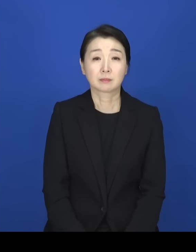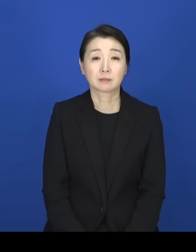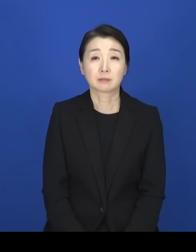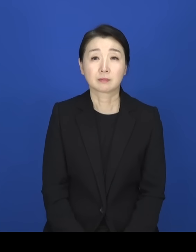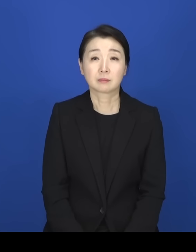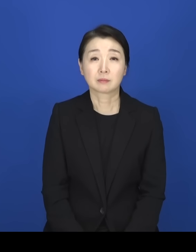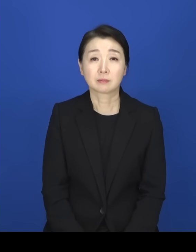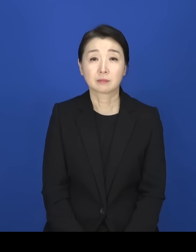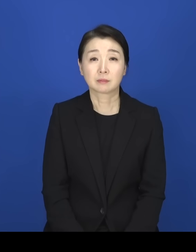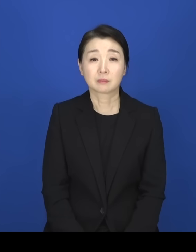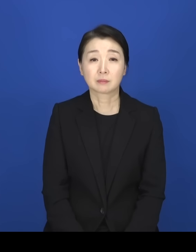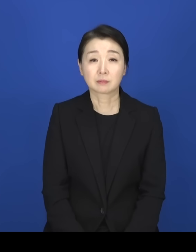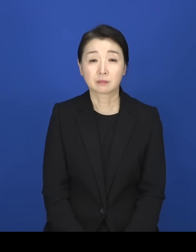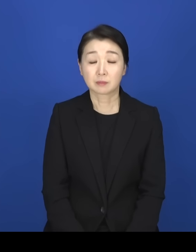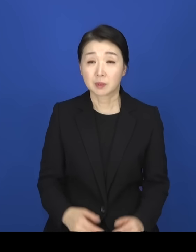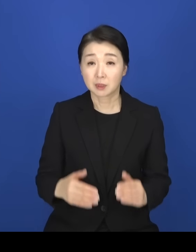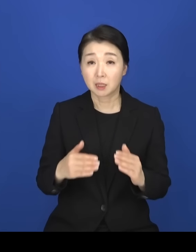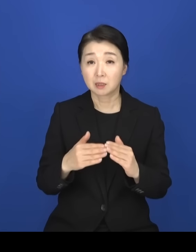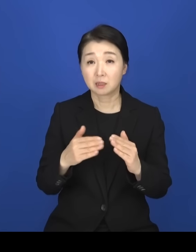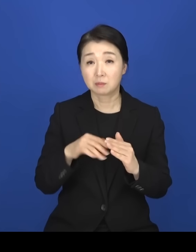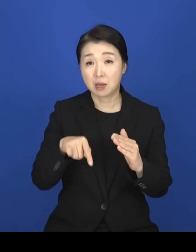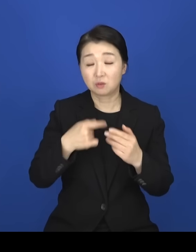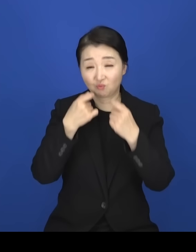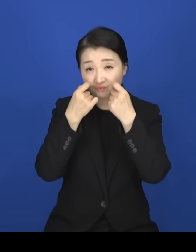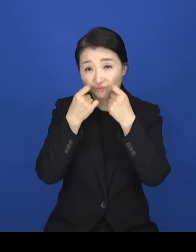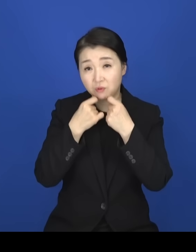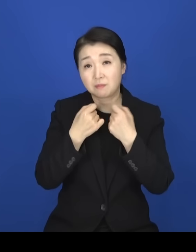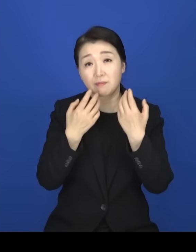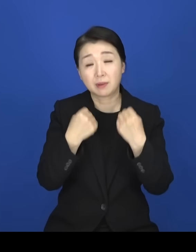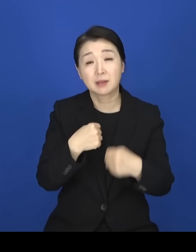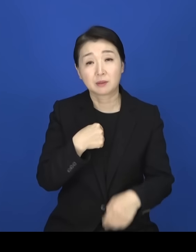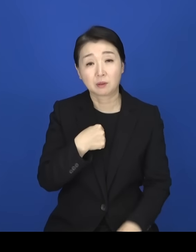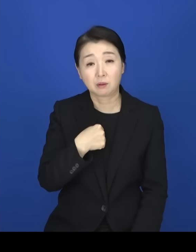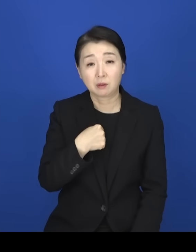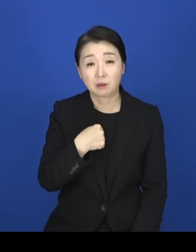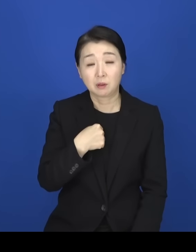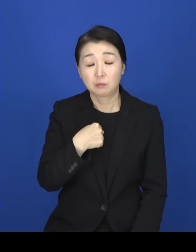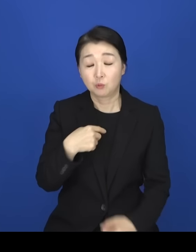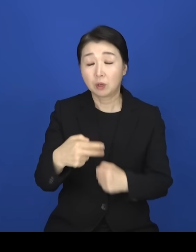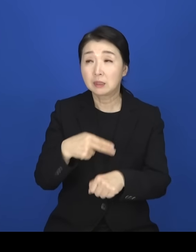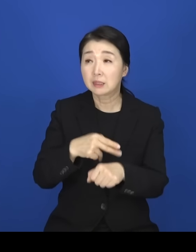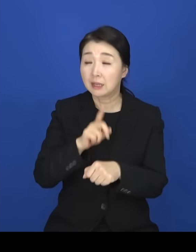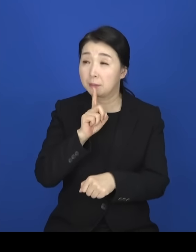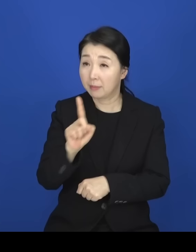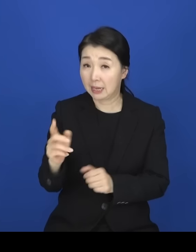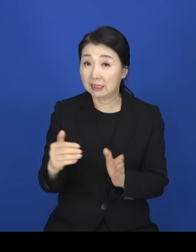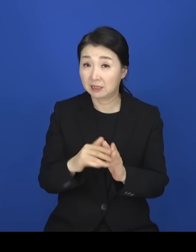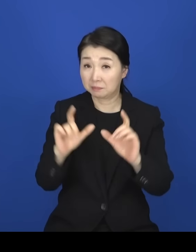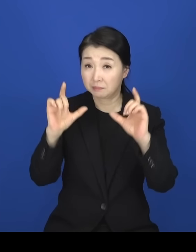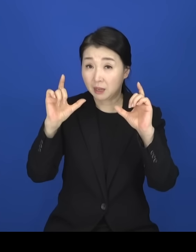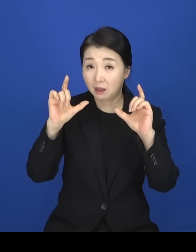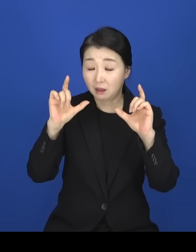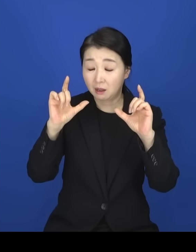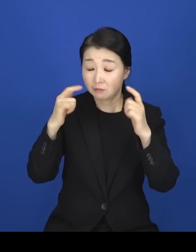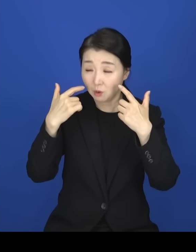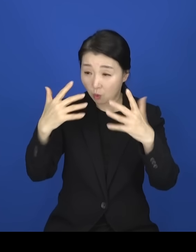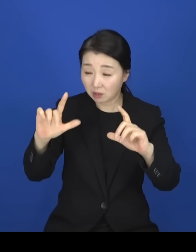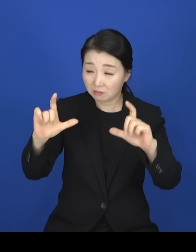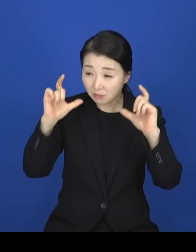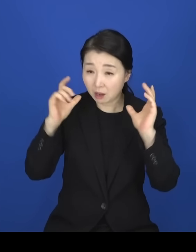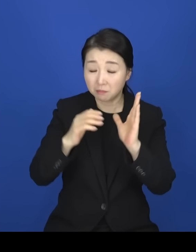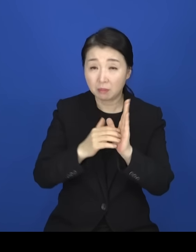그러면서 제가 집에서 굉장히 많이 울었던 것 같아요. 물론 한 의사의 이야기이긴 하지만은 그분이 너무 확신을